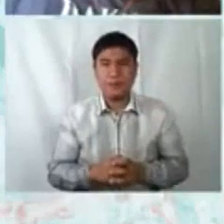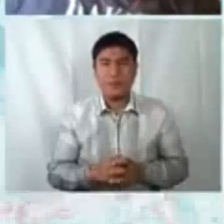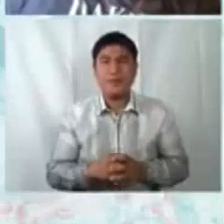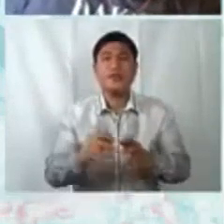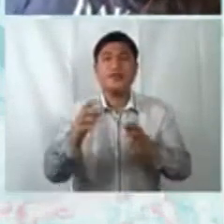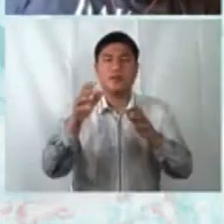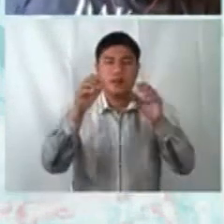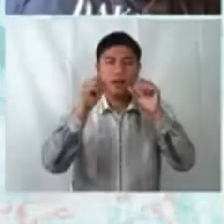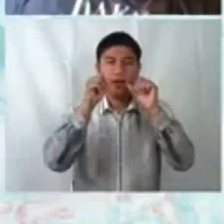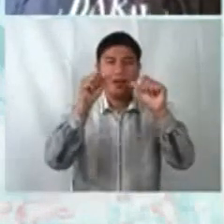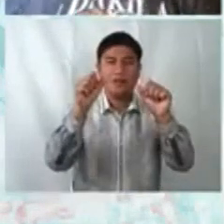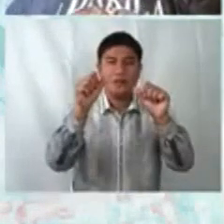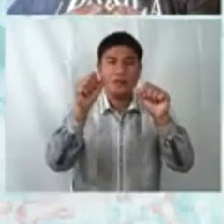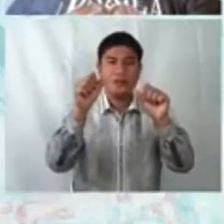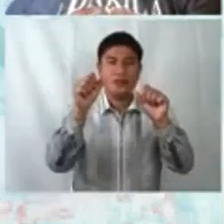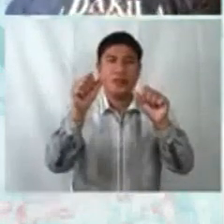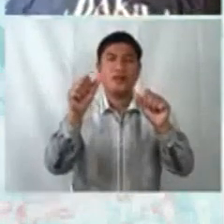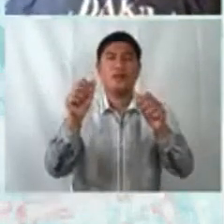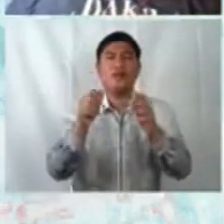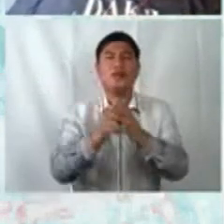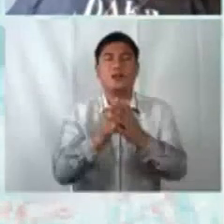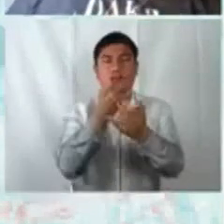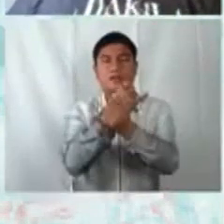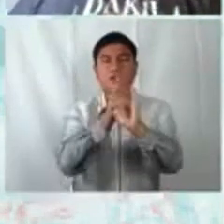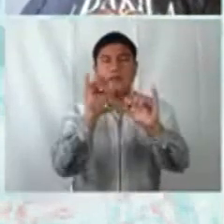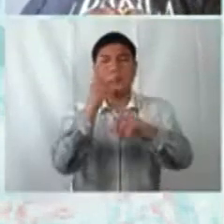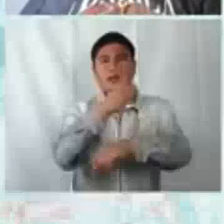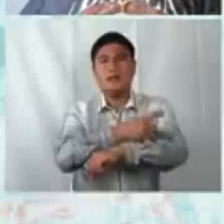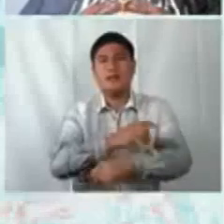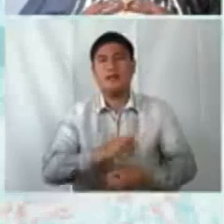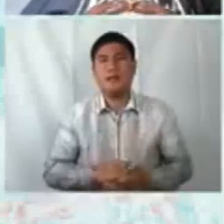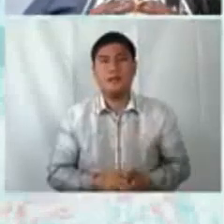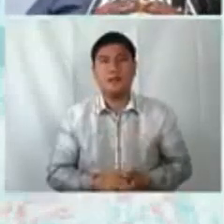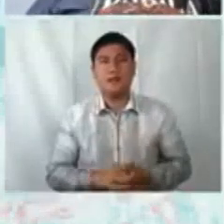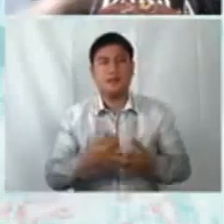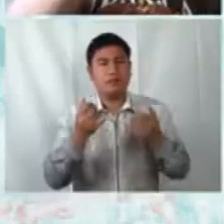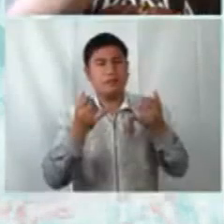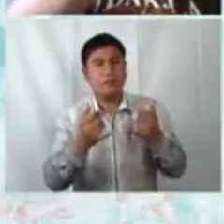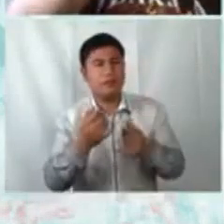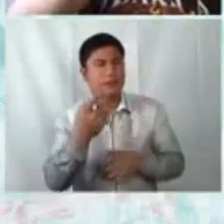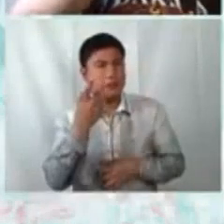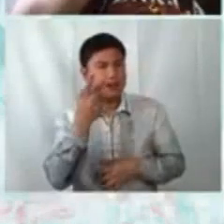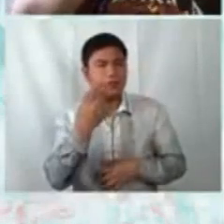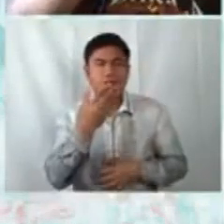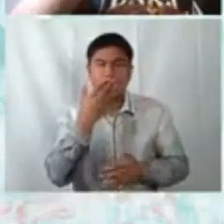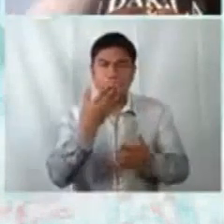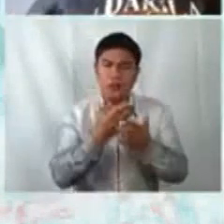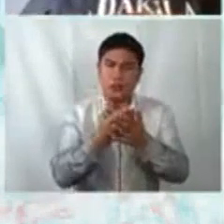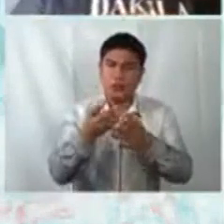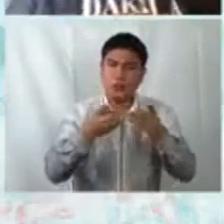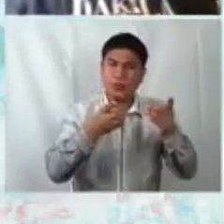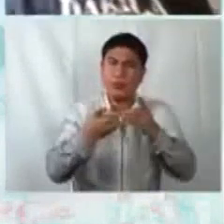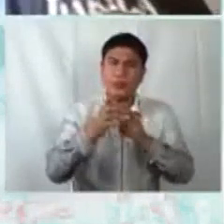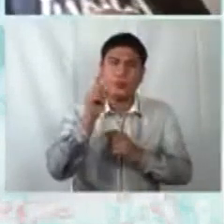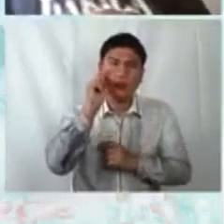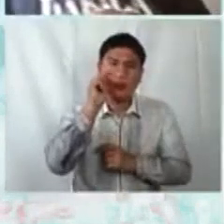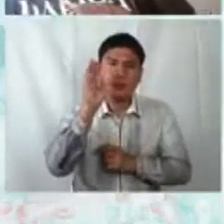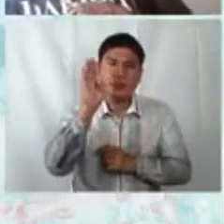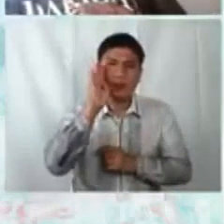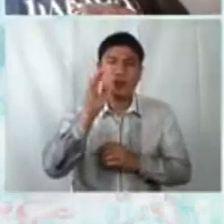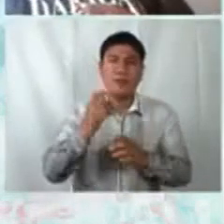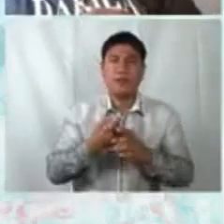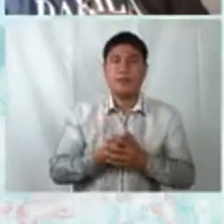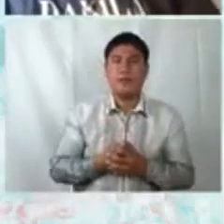kalayaan. At alam nyo, maganda yung description ni Turnbull White. Kaso si Turnbull White, sabi niya, Trumbull